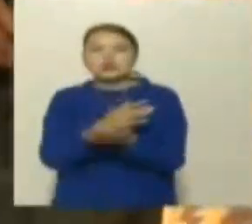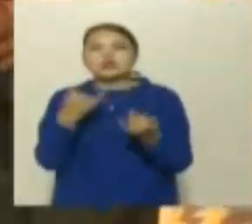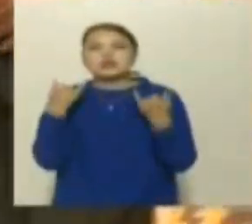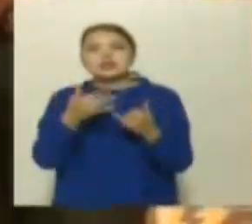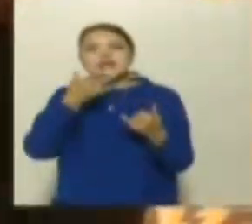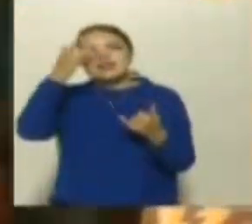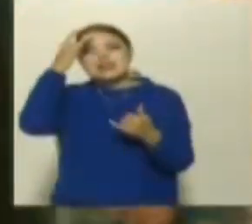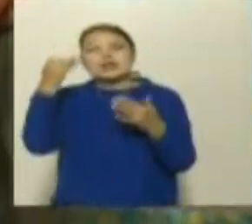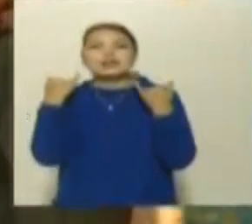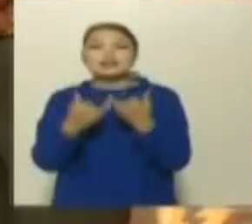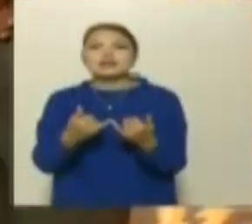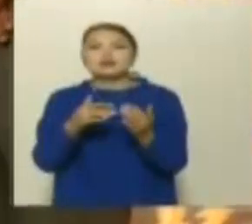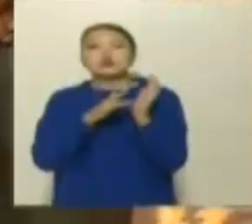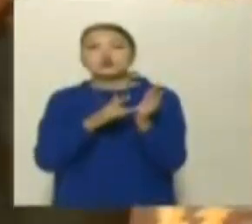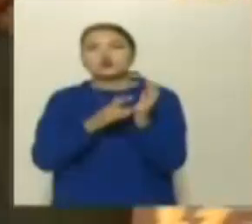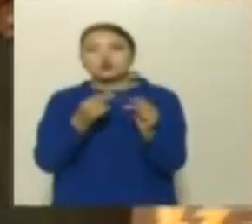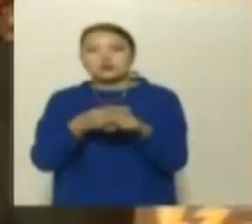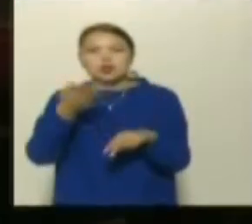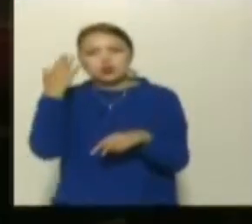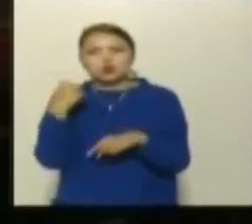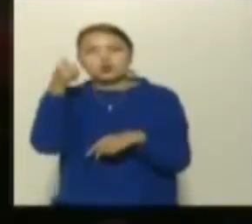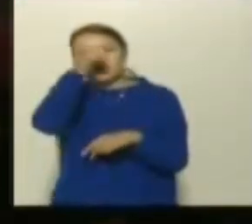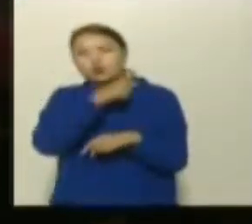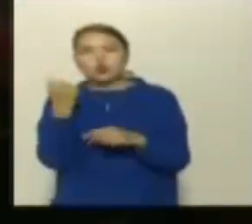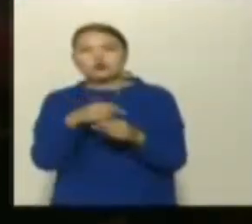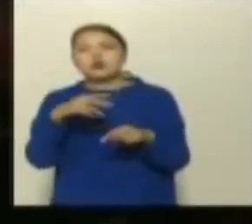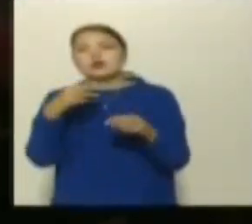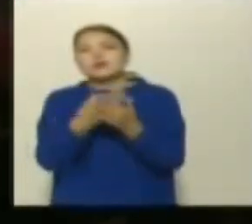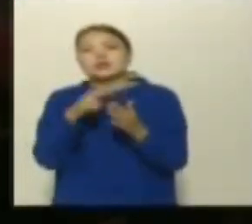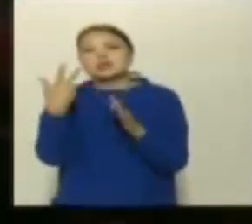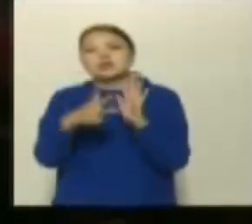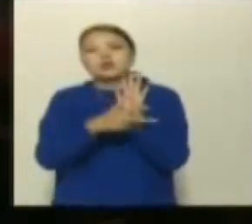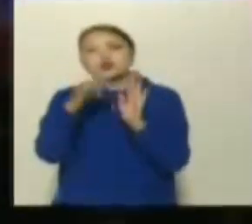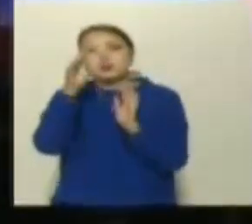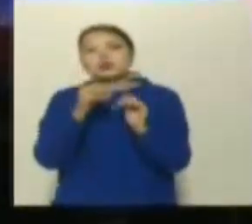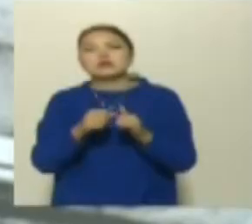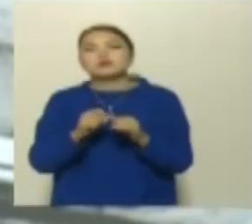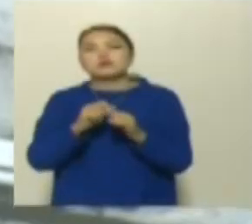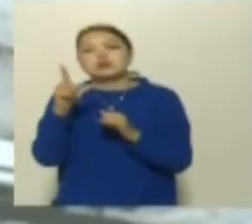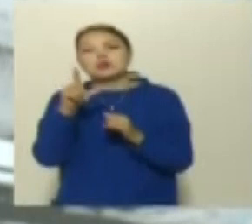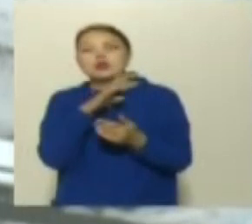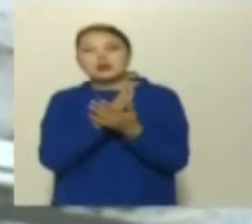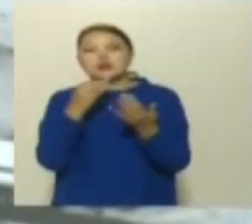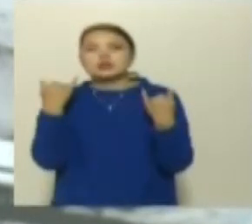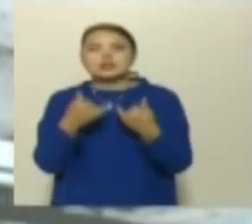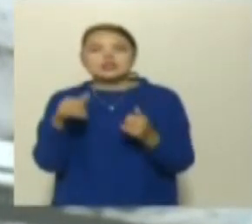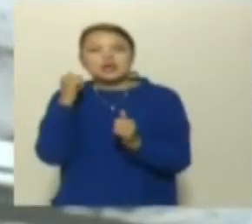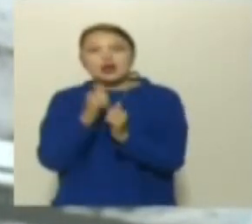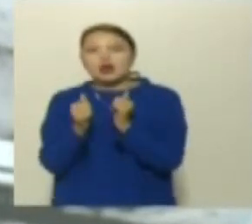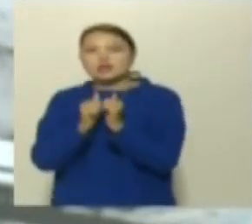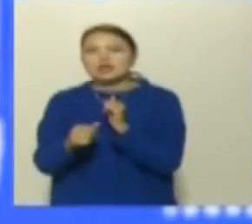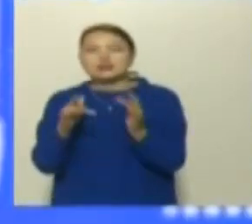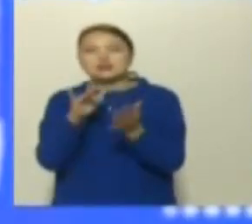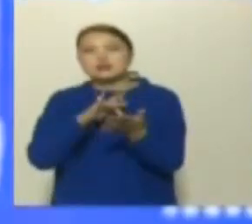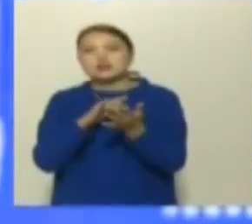жазғы маусымда қалаға келген туристер саны өткен жылмен салыстырғанда 38%-ға өсті. Шаһар басшысы да қаланы күн санап дамып жатқанын